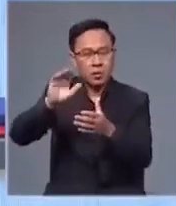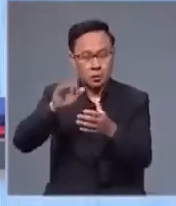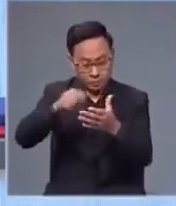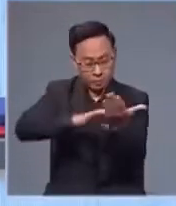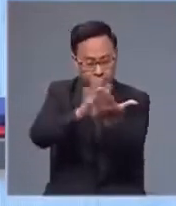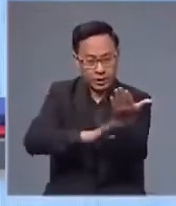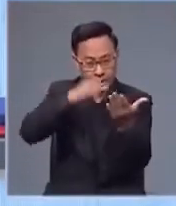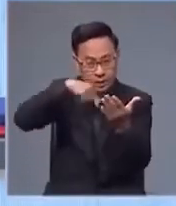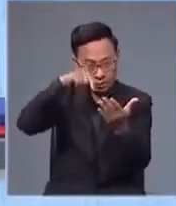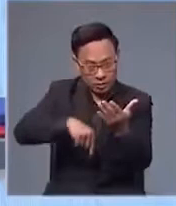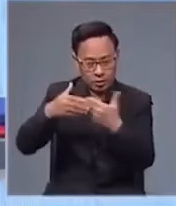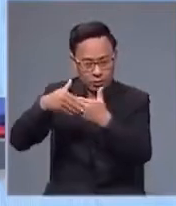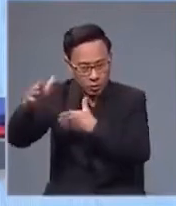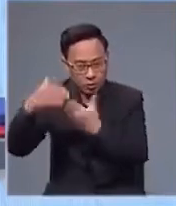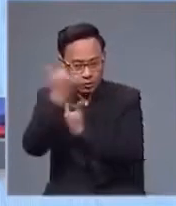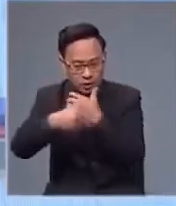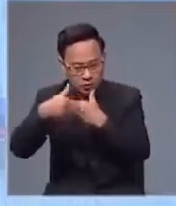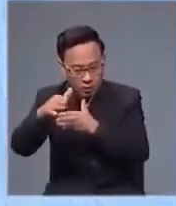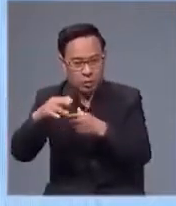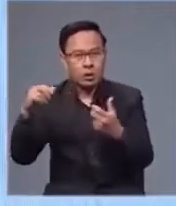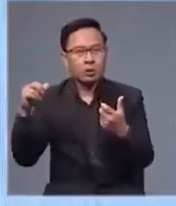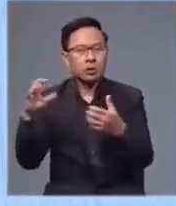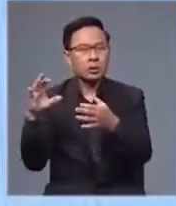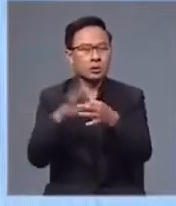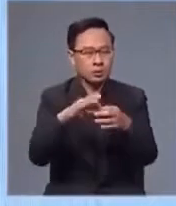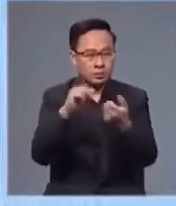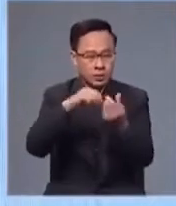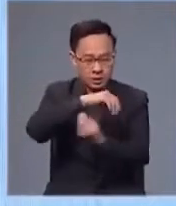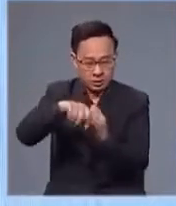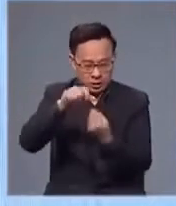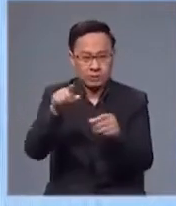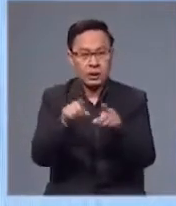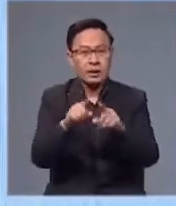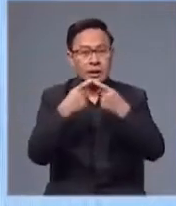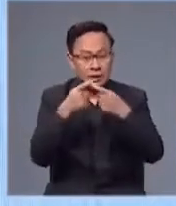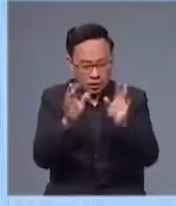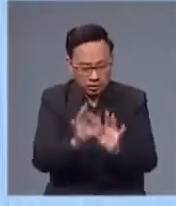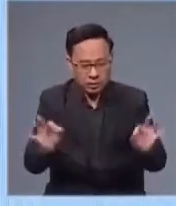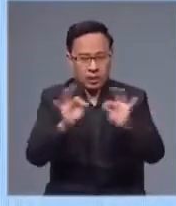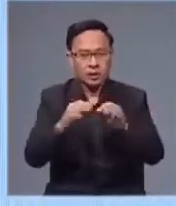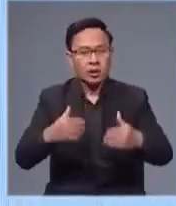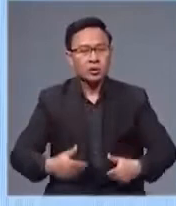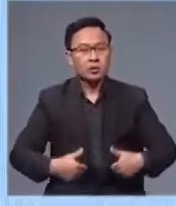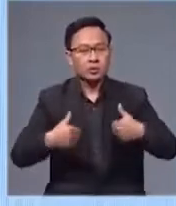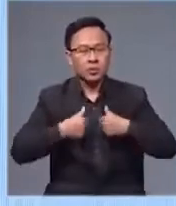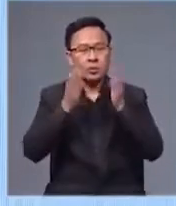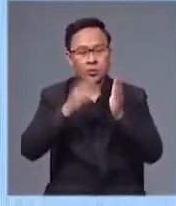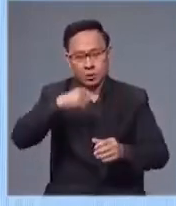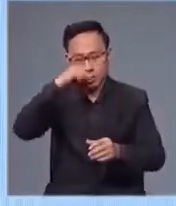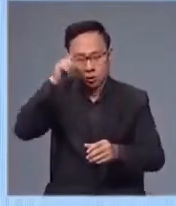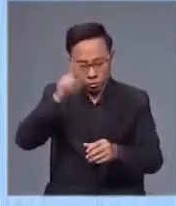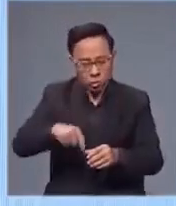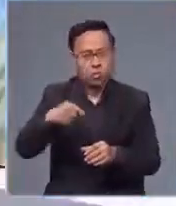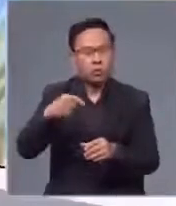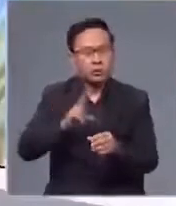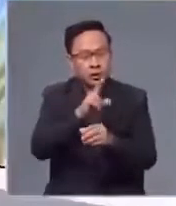แต่สิ่งที่สำคัญที่สุดที่จะทำให้เราสามารถที่จะผ่านพ้นทุกสถานการณ์ไปได้นั่นก็คือการดำเนินชีวิตด้วยความพอเพียงค่ะแล้วเราจะกลับ